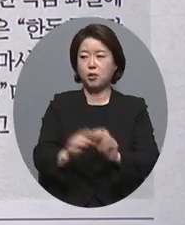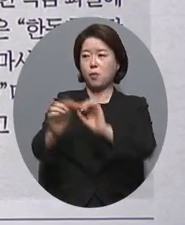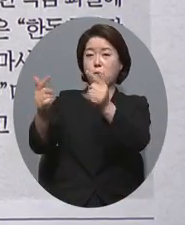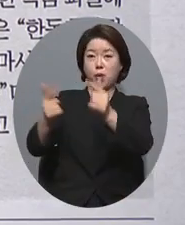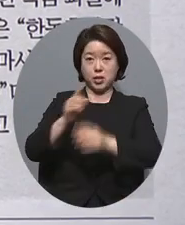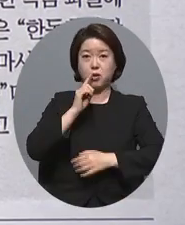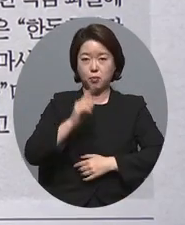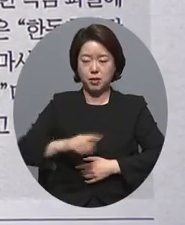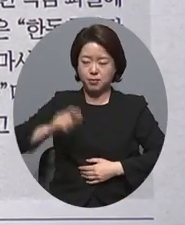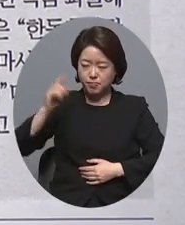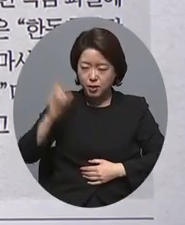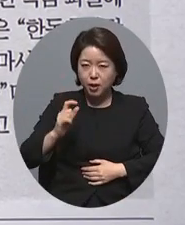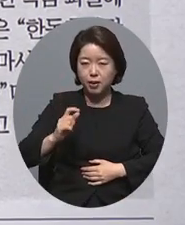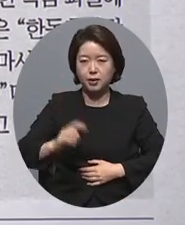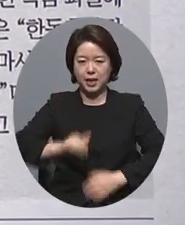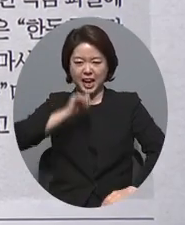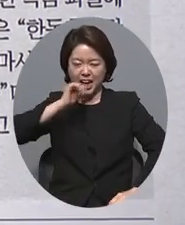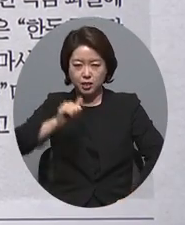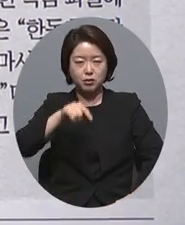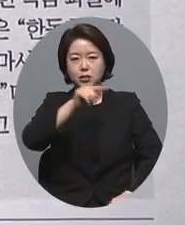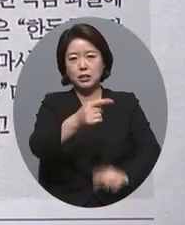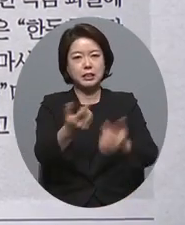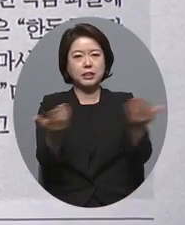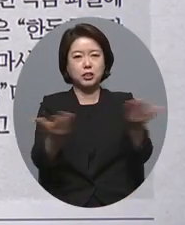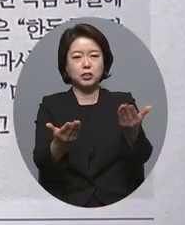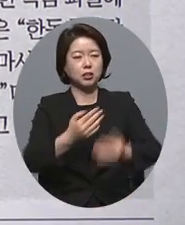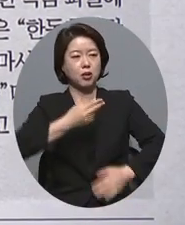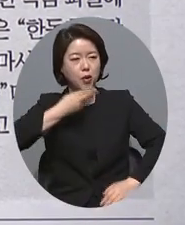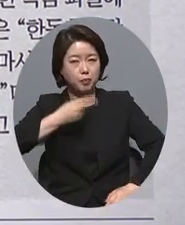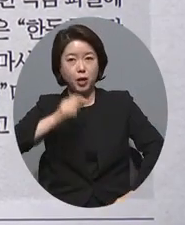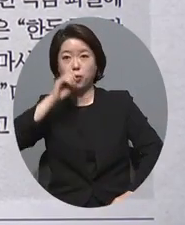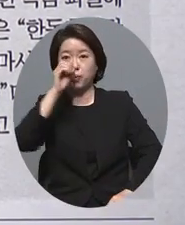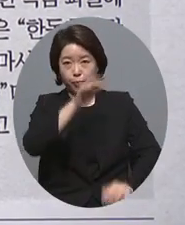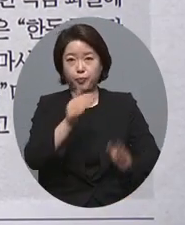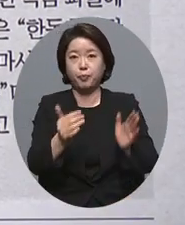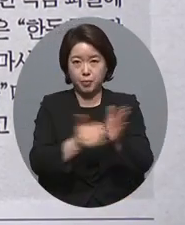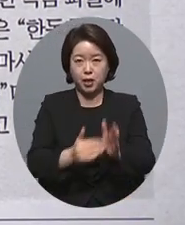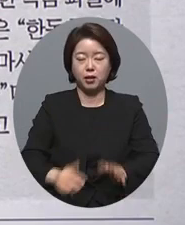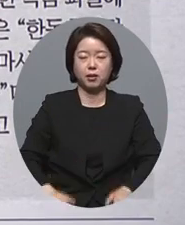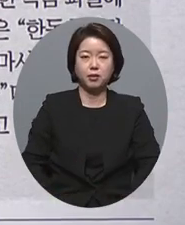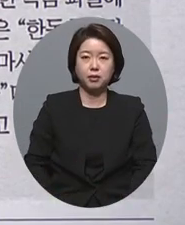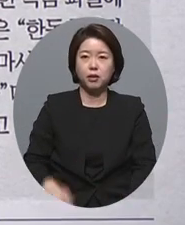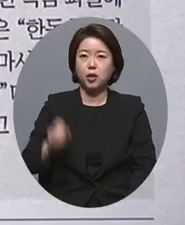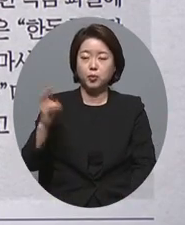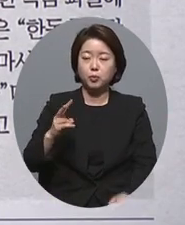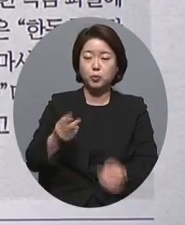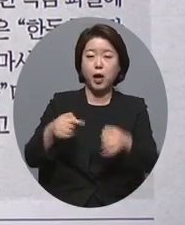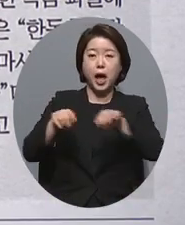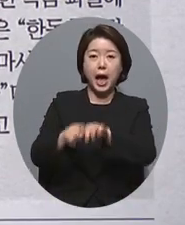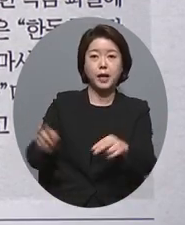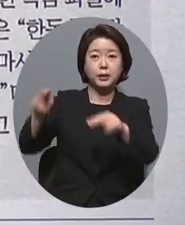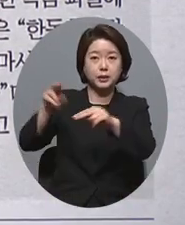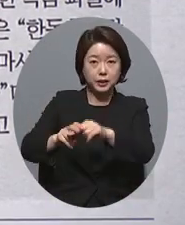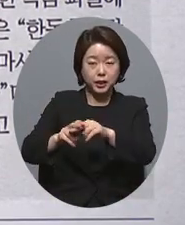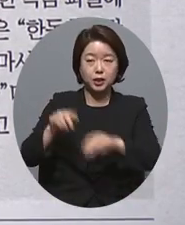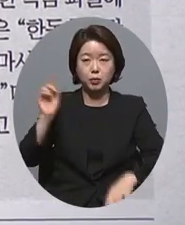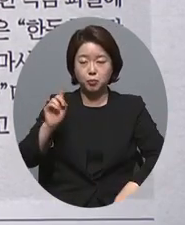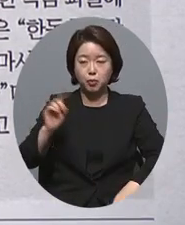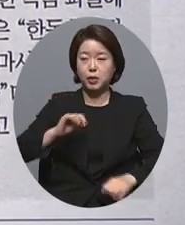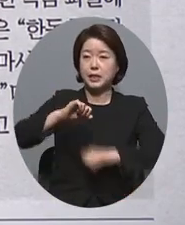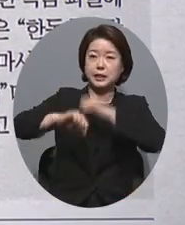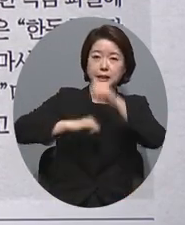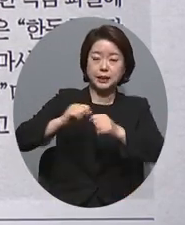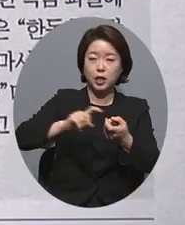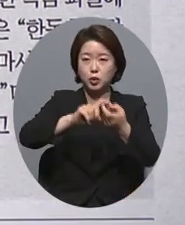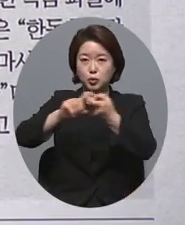했습니다. 강하게 절대 그럴 리가 없다라고 얘기를 했습니다. 그리고 동석자로 지명된 전